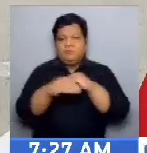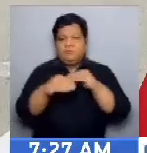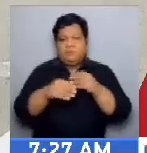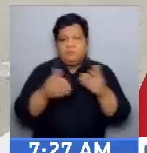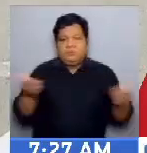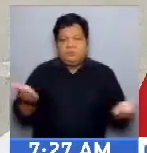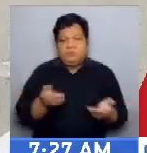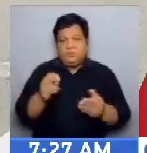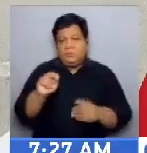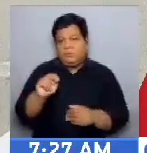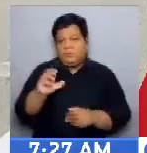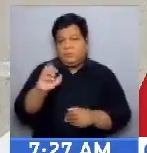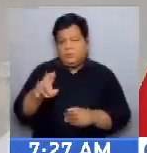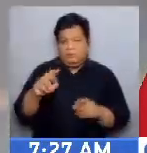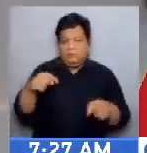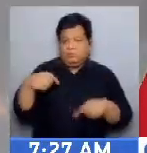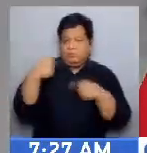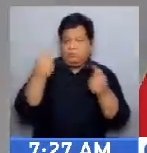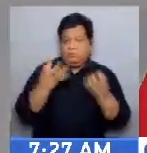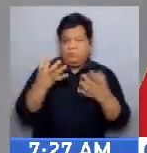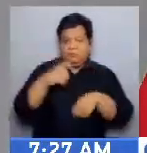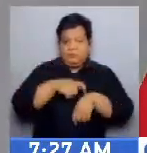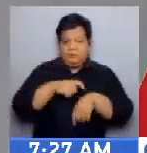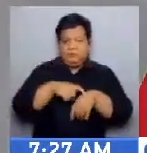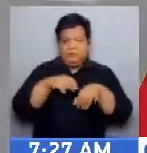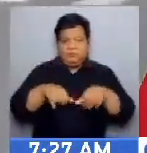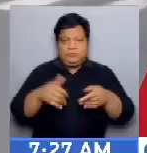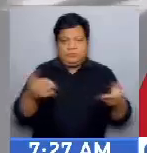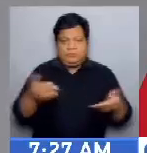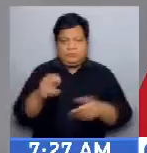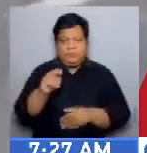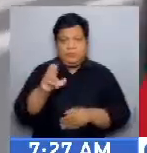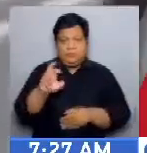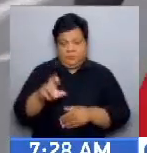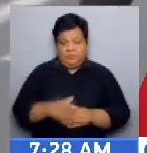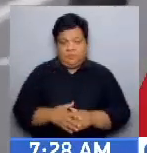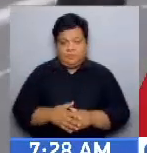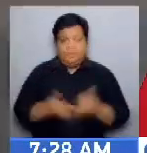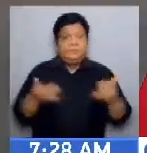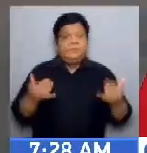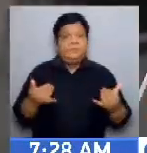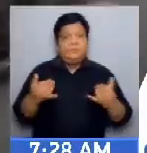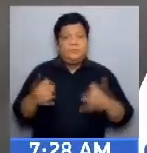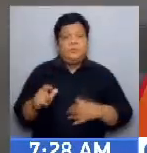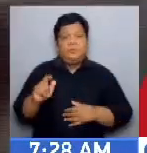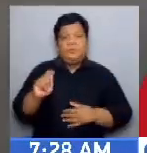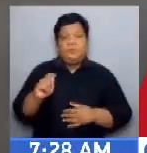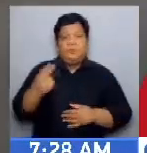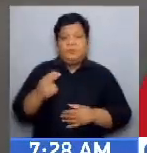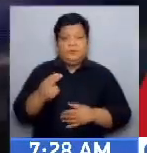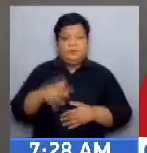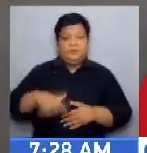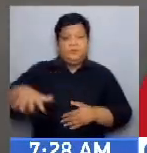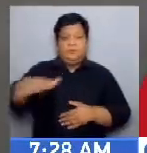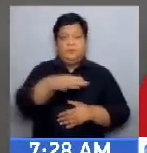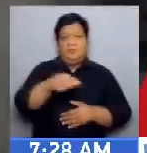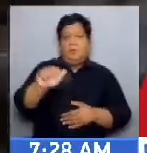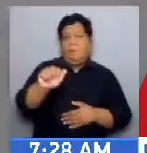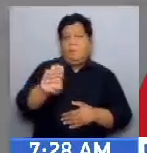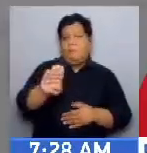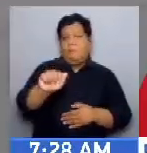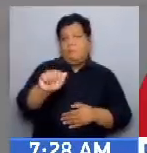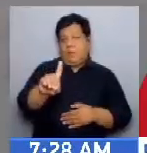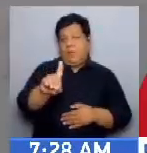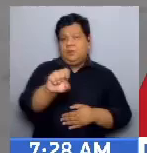nag-ooperate. Ngayong Webes dito sa kahabaan ng Abad Santos ang tinarget nila para tiketan at hatakin ang mga sasakyang ilegal